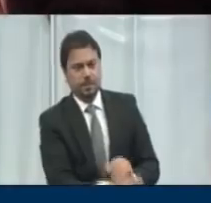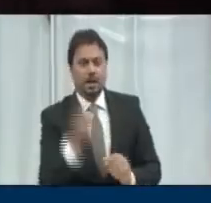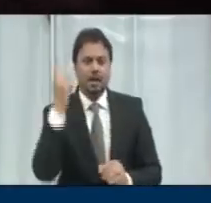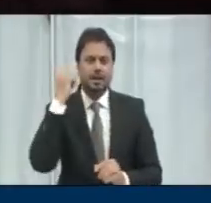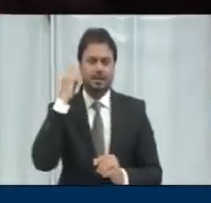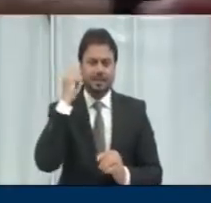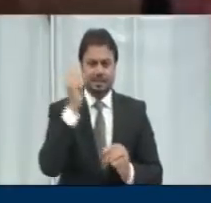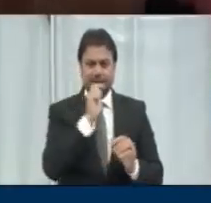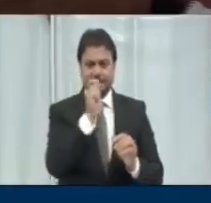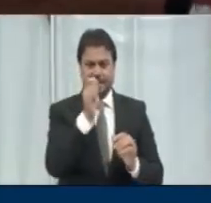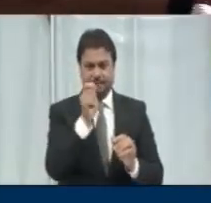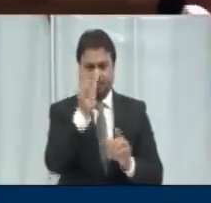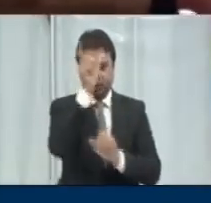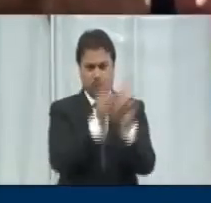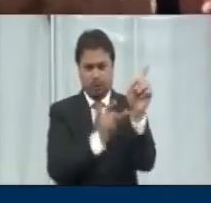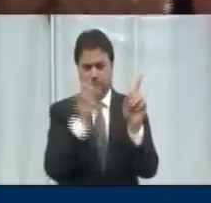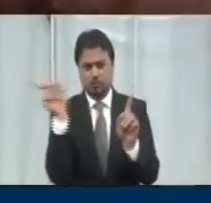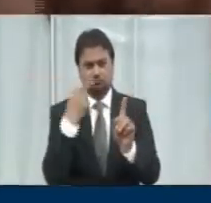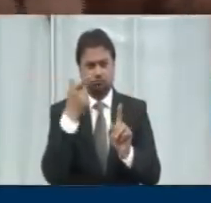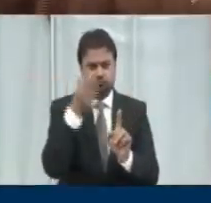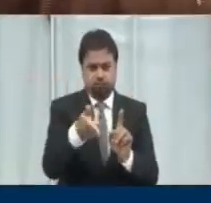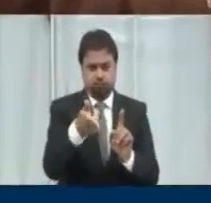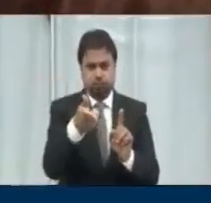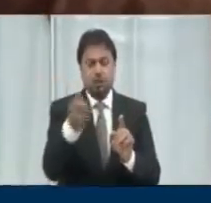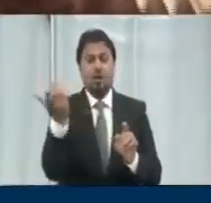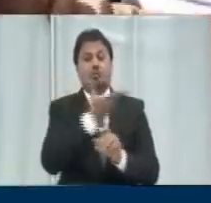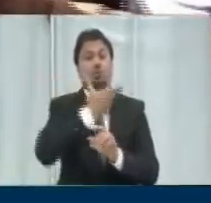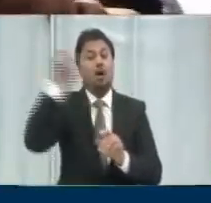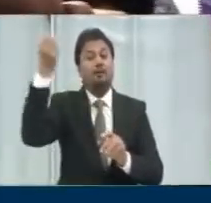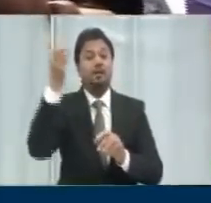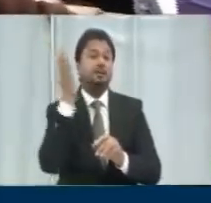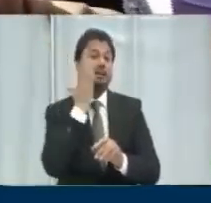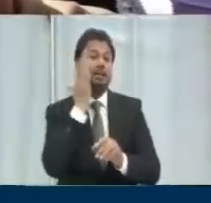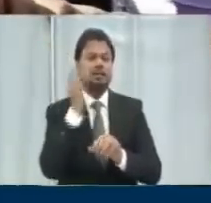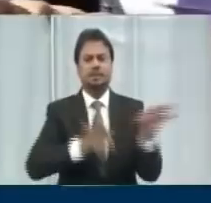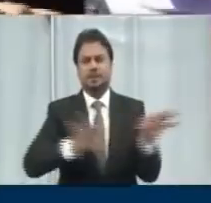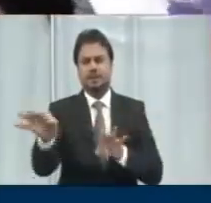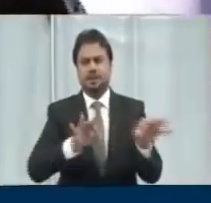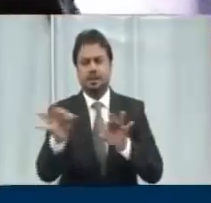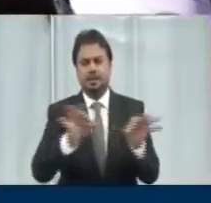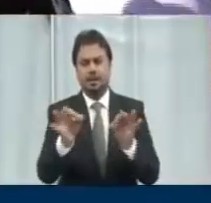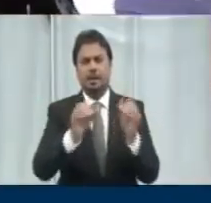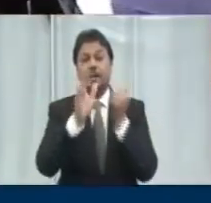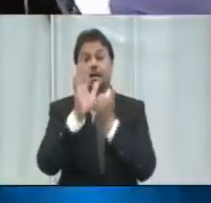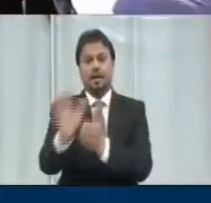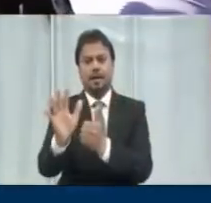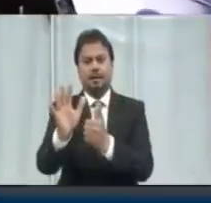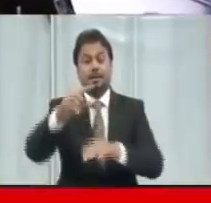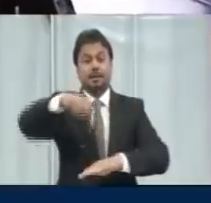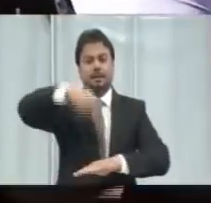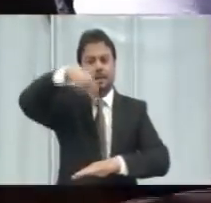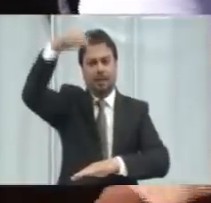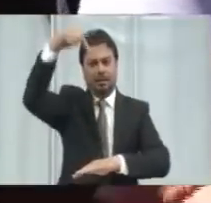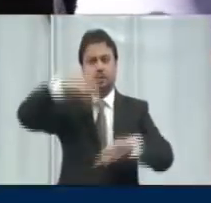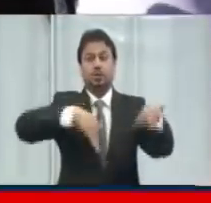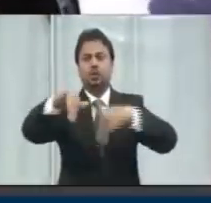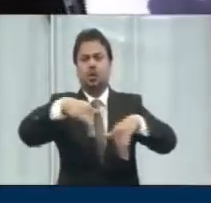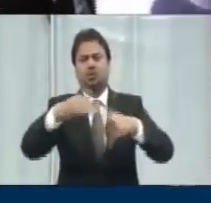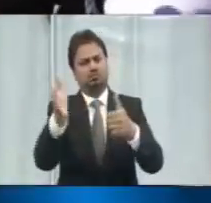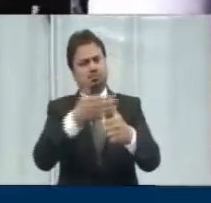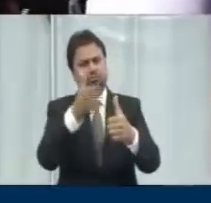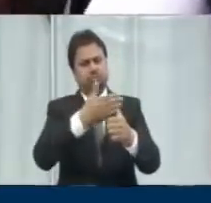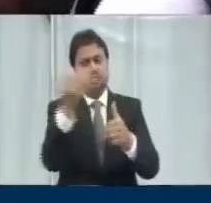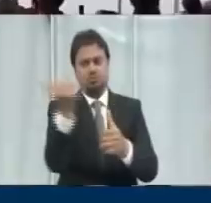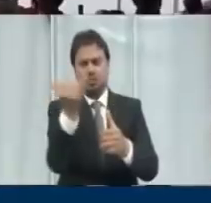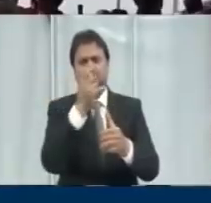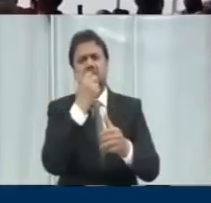الحكومة المحلية بمحافظة صلاح الدين وبالتنسيق مع قيادة عمليات سامراء افتتحت أحد الطرق الحيوية